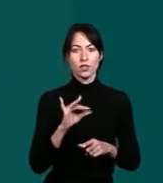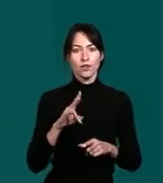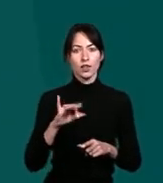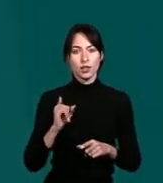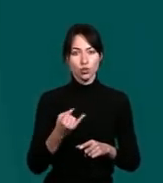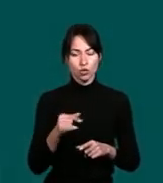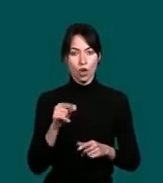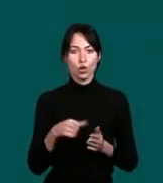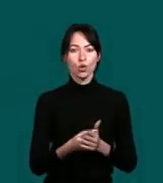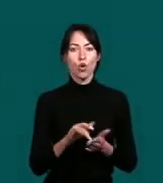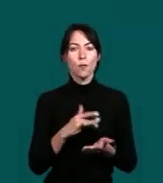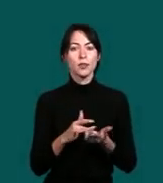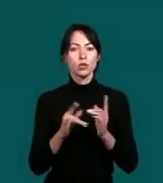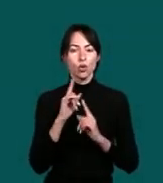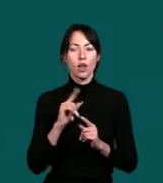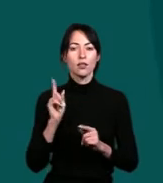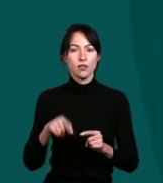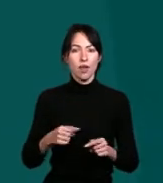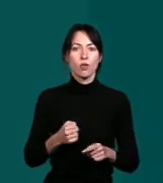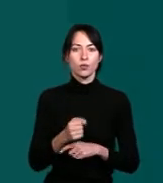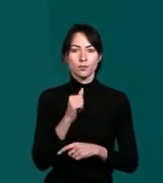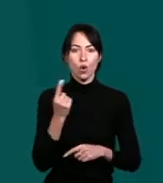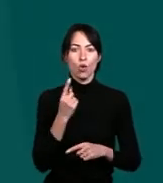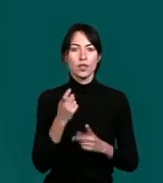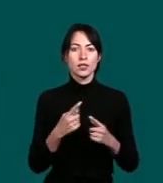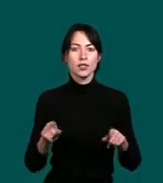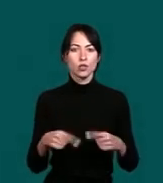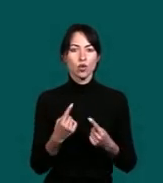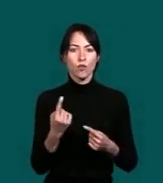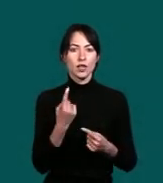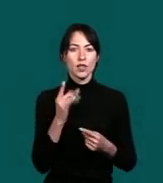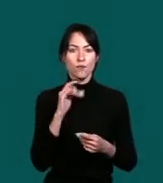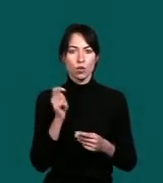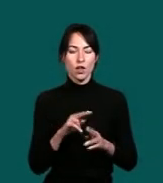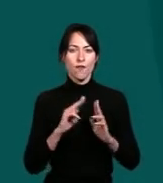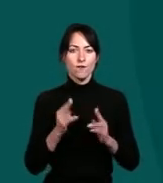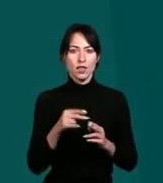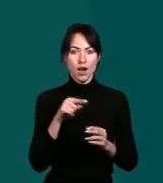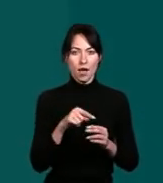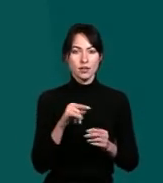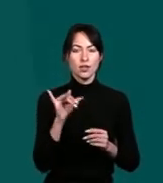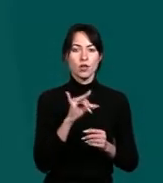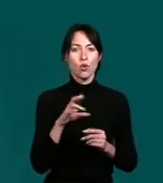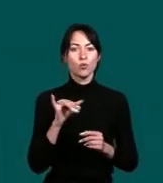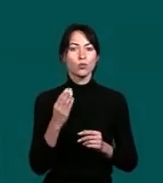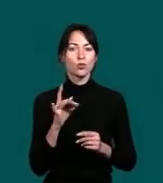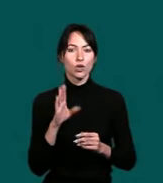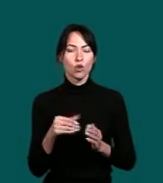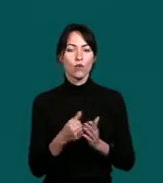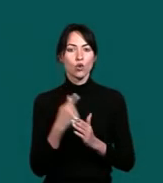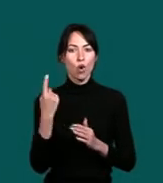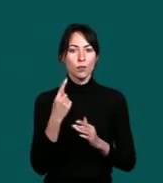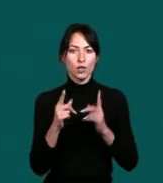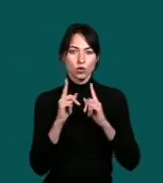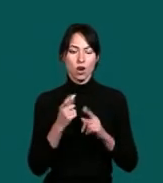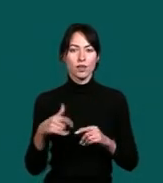До міськради також йде один із засновників єдиної в Україні Федерації ножового бою Ігор Пушкарьов. До обласної ради «Європейська солідарність»